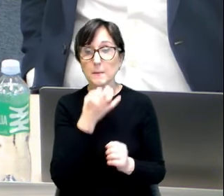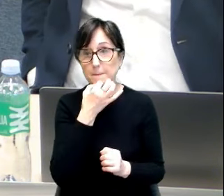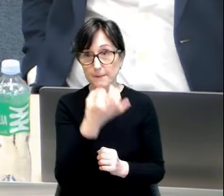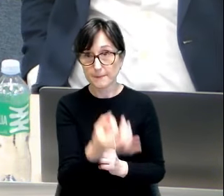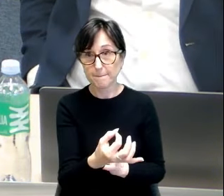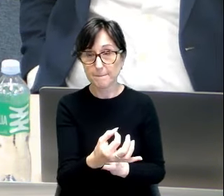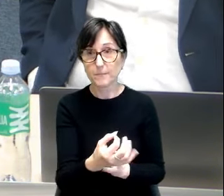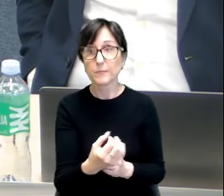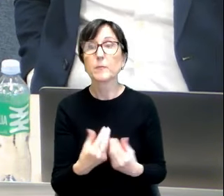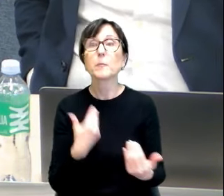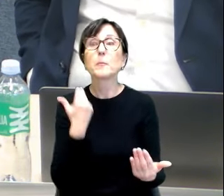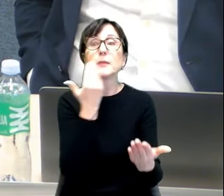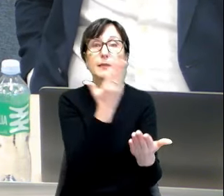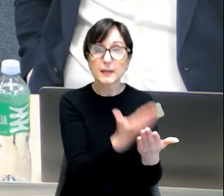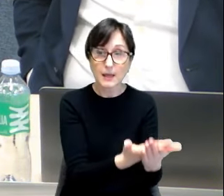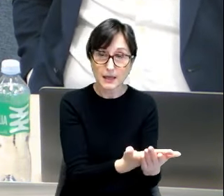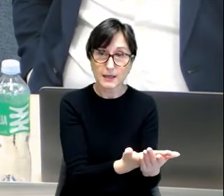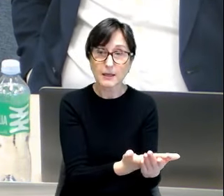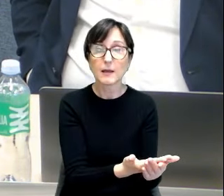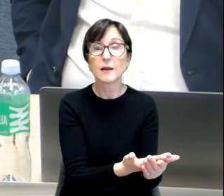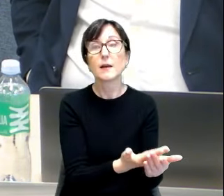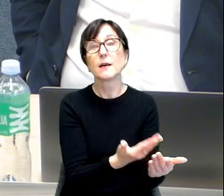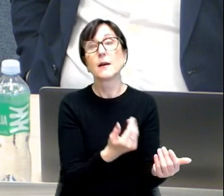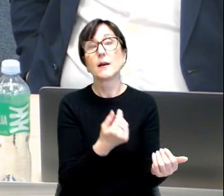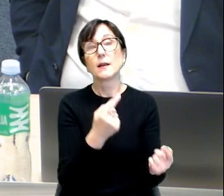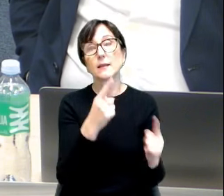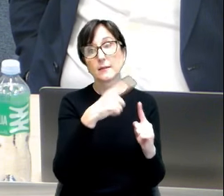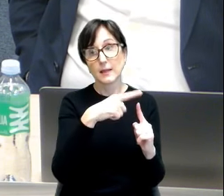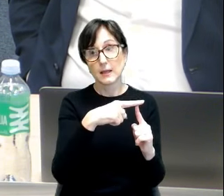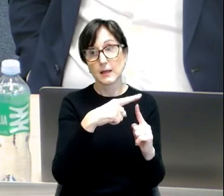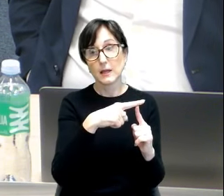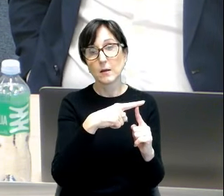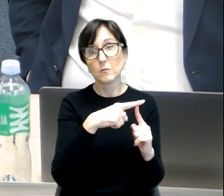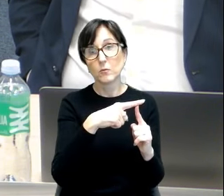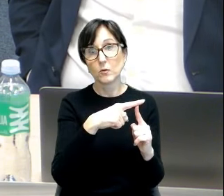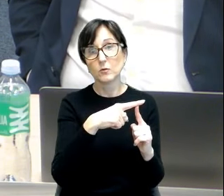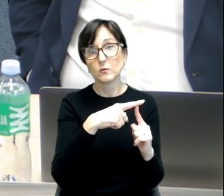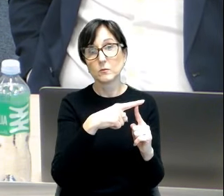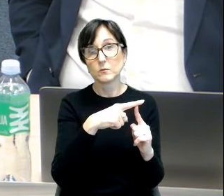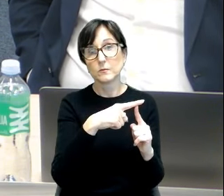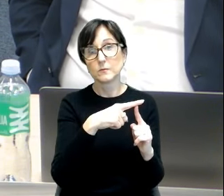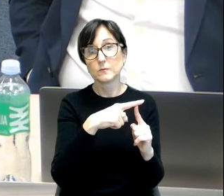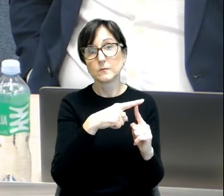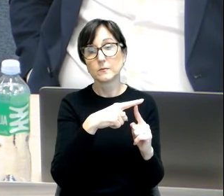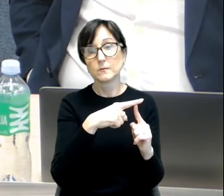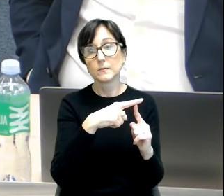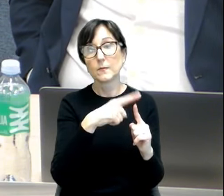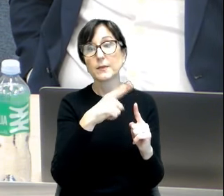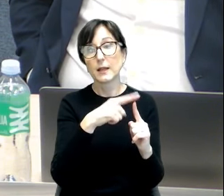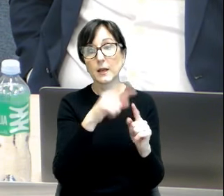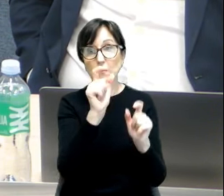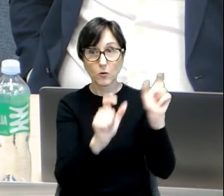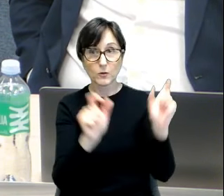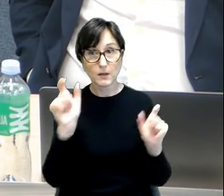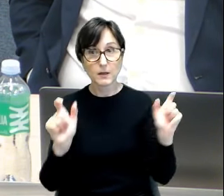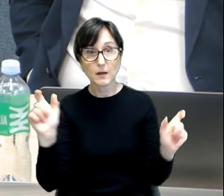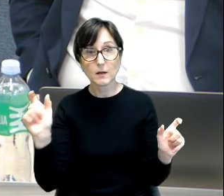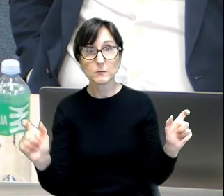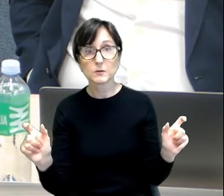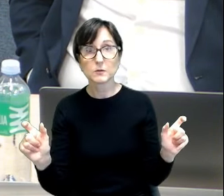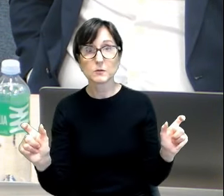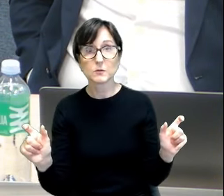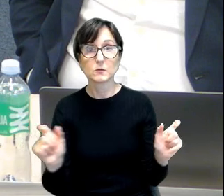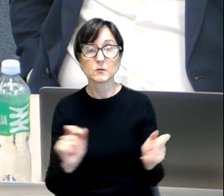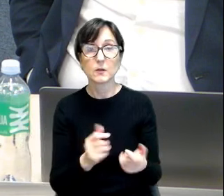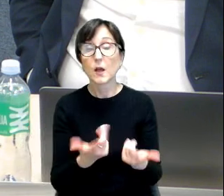tarybai tai yra vienintelė forma tarybos posėdžio metu pristatymas tarybos nariams kitos formos bent jau čia nėra